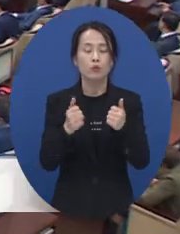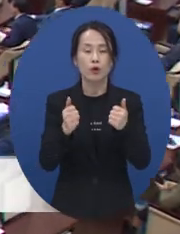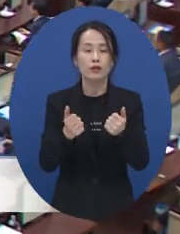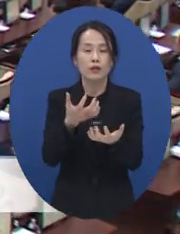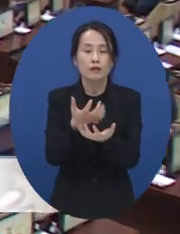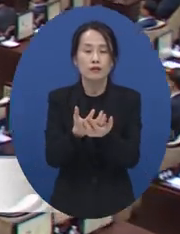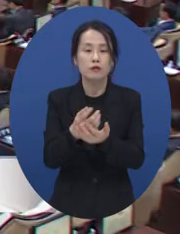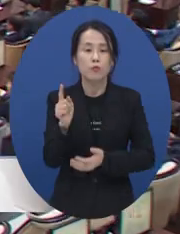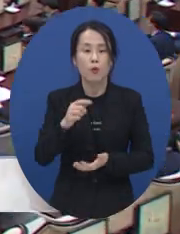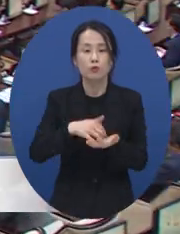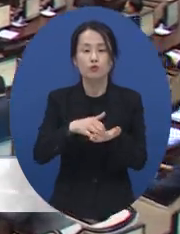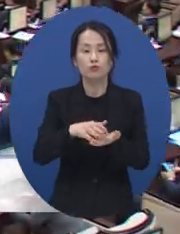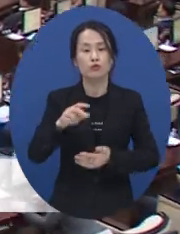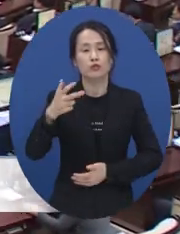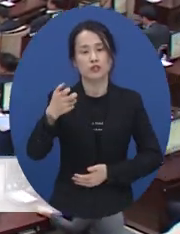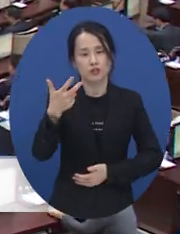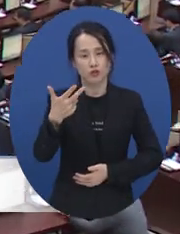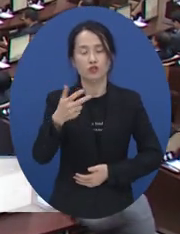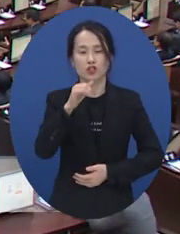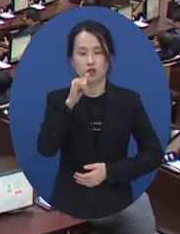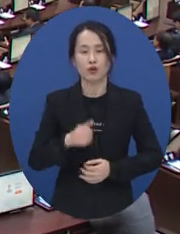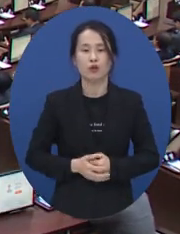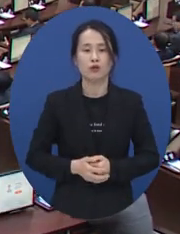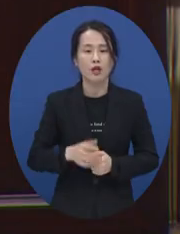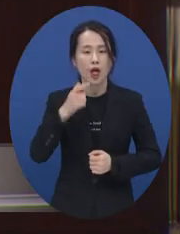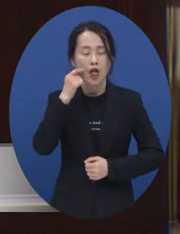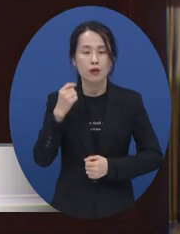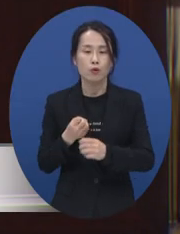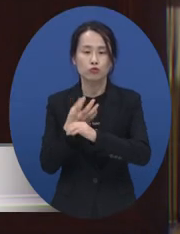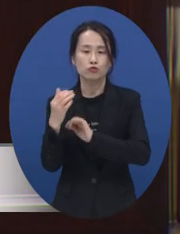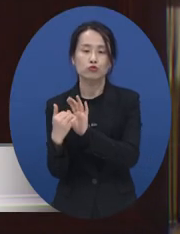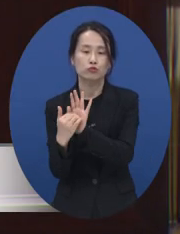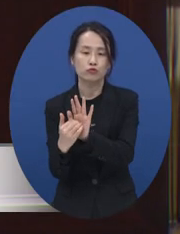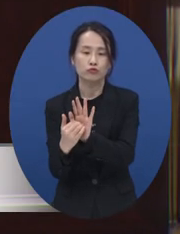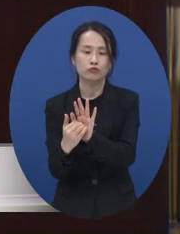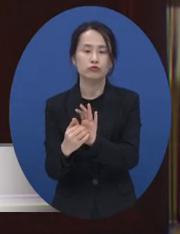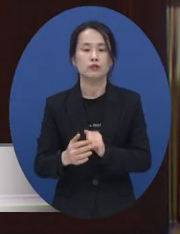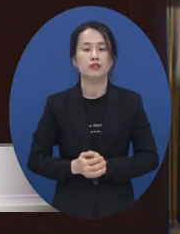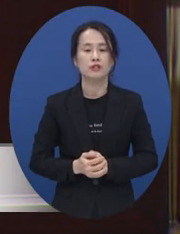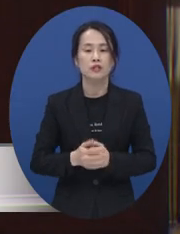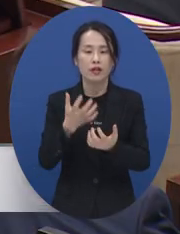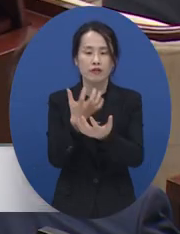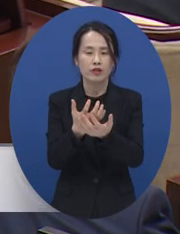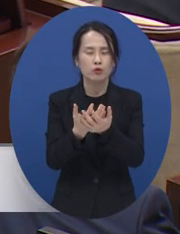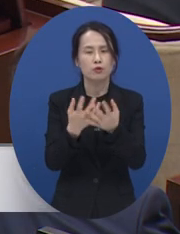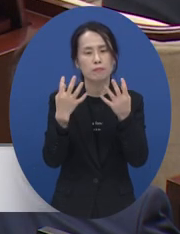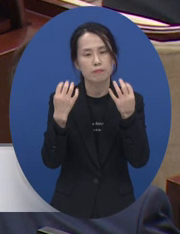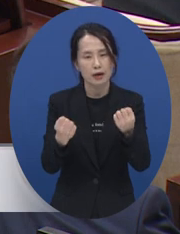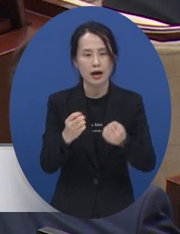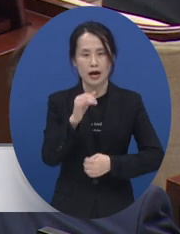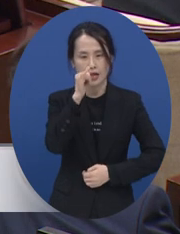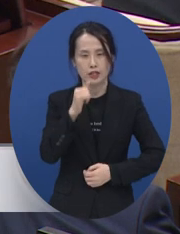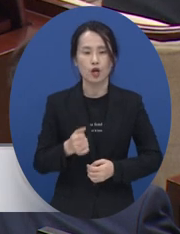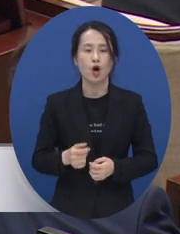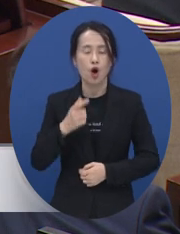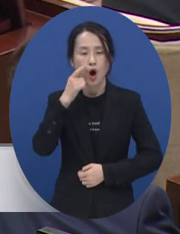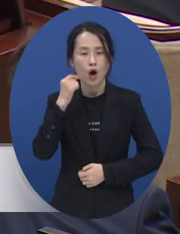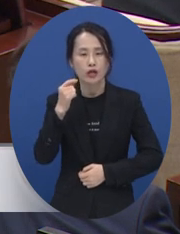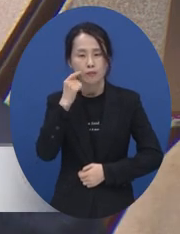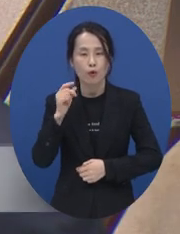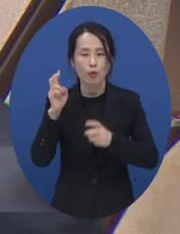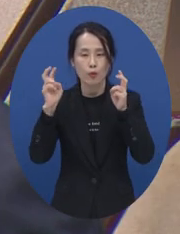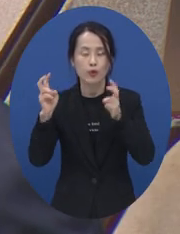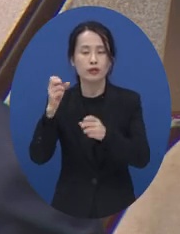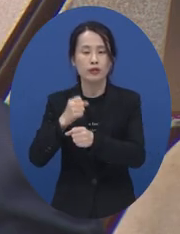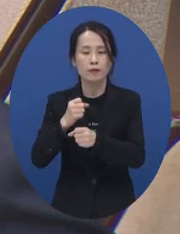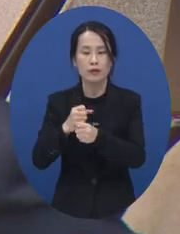이번 임시회에서 다뤄질 안건은 모두 77개입니다. 일본 수출 규제에 맞서는 이른바 극일 안건이 특히 주목되는데, 일본